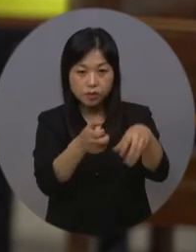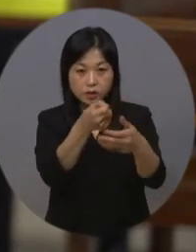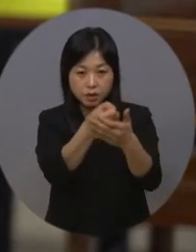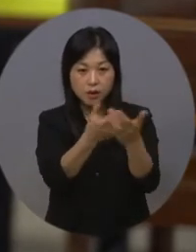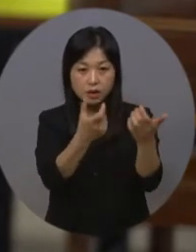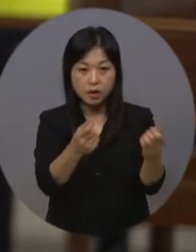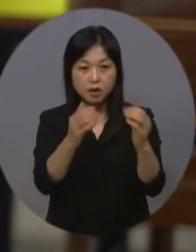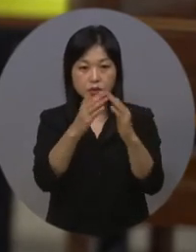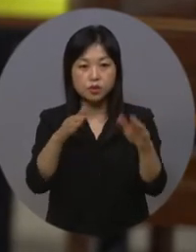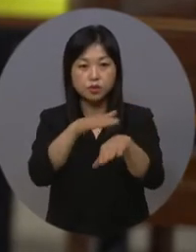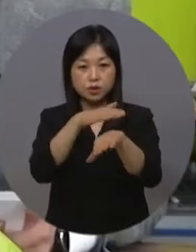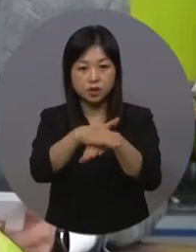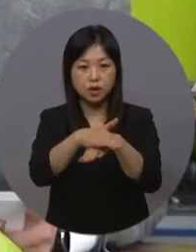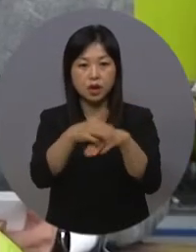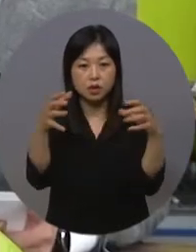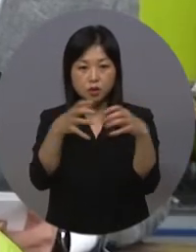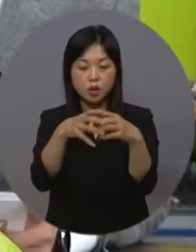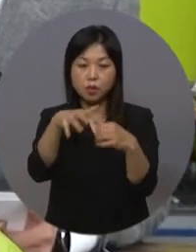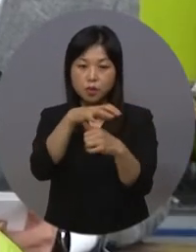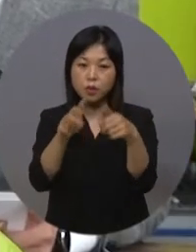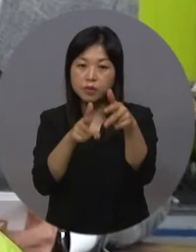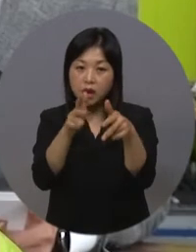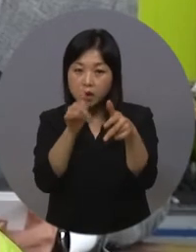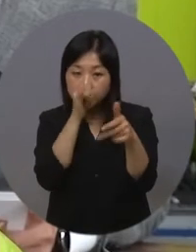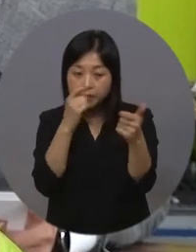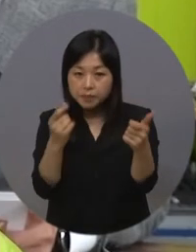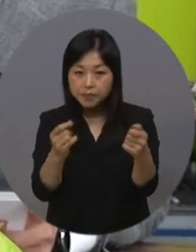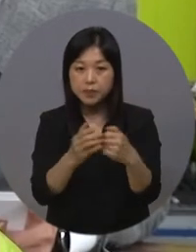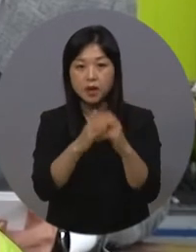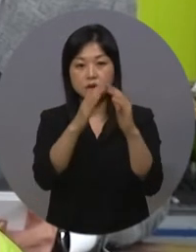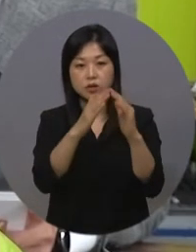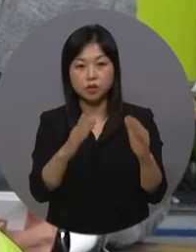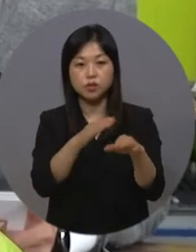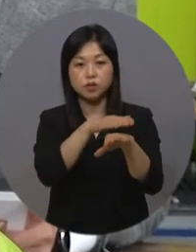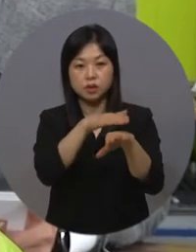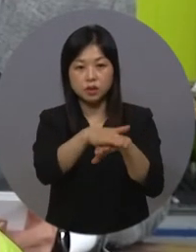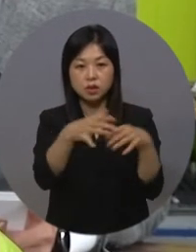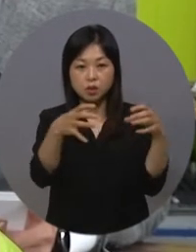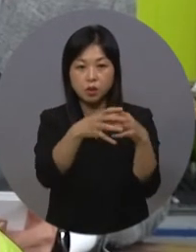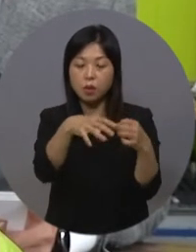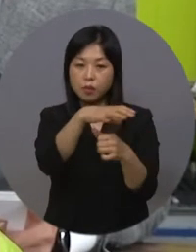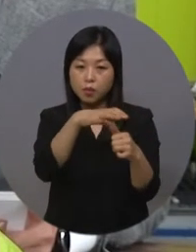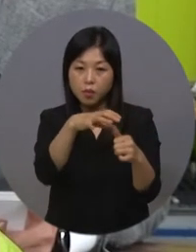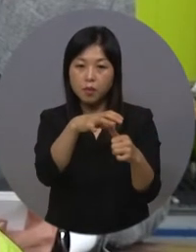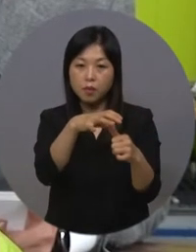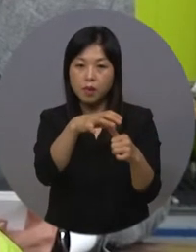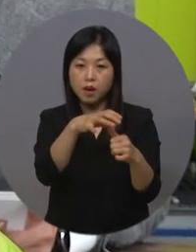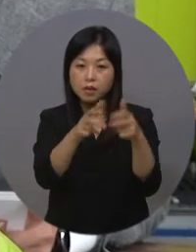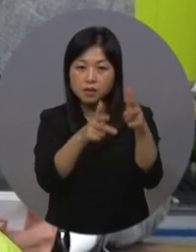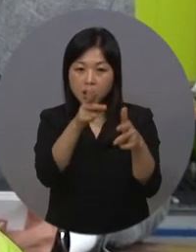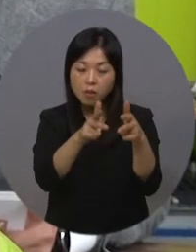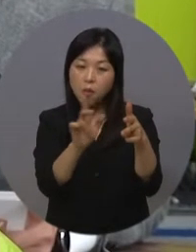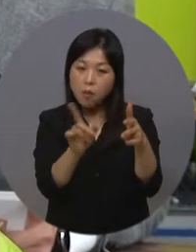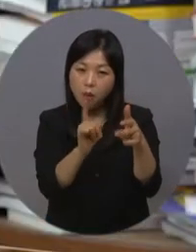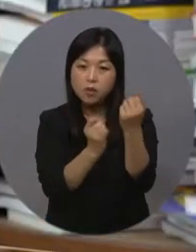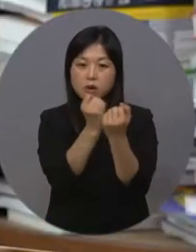돌봄 사업을 펼치고 계시는데요. 네. 그럼 먼저 네. 전주형 통합돌봄이 구체적으로 어떤 사업인지 설명